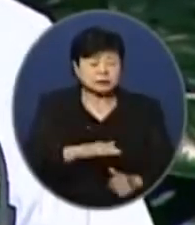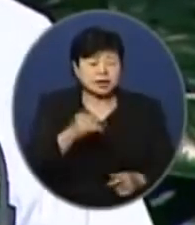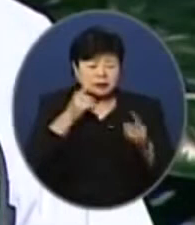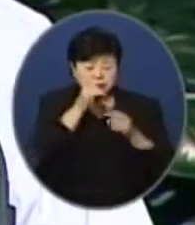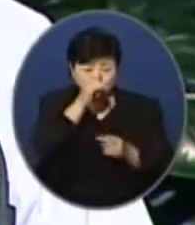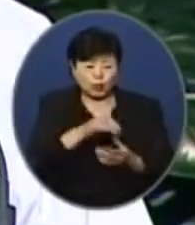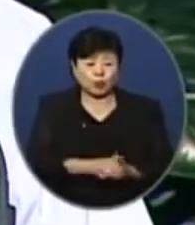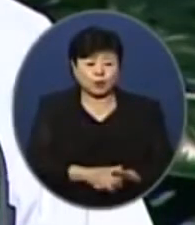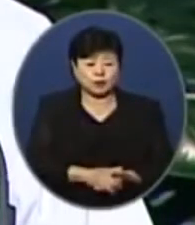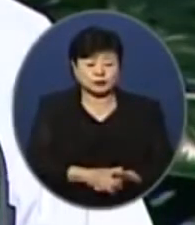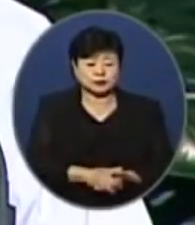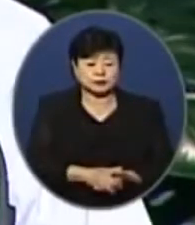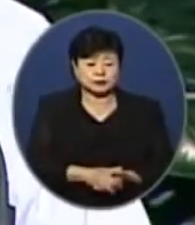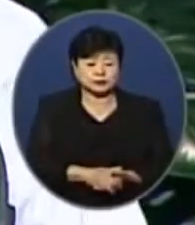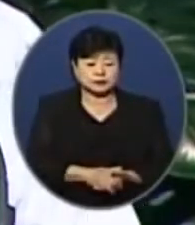있습니다.